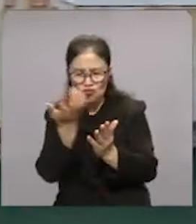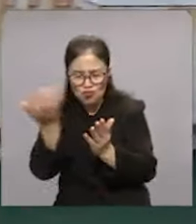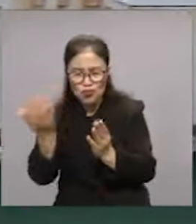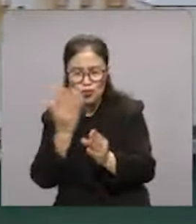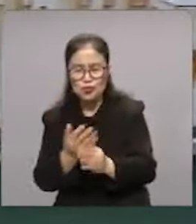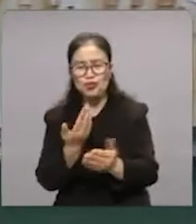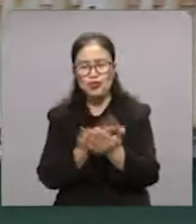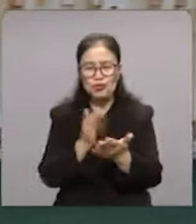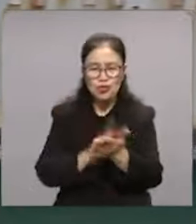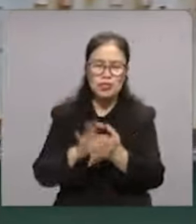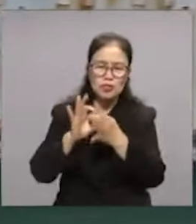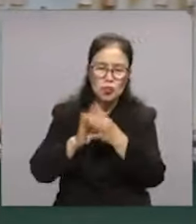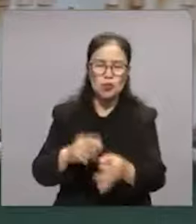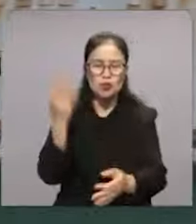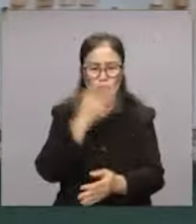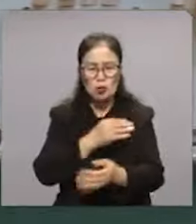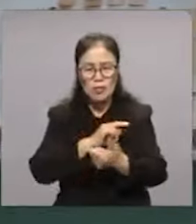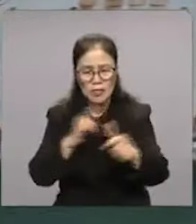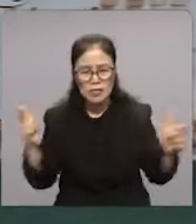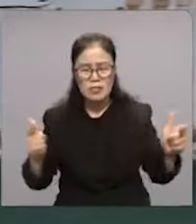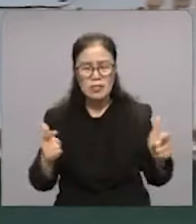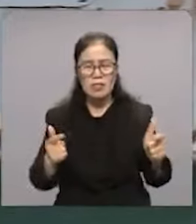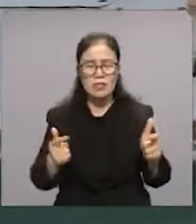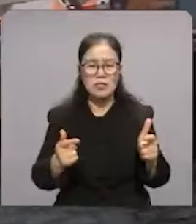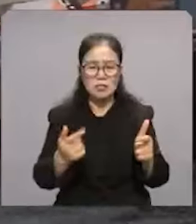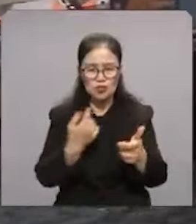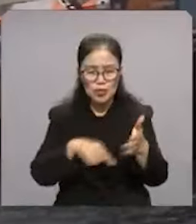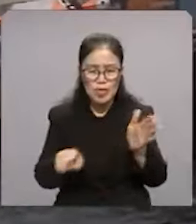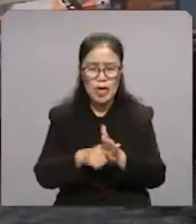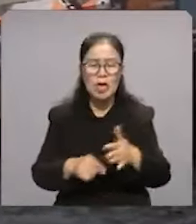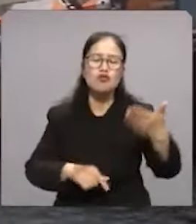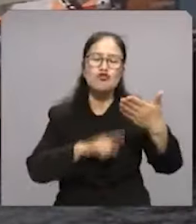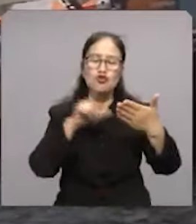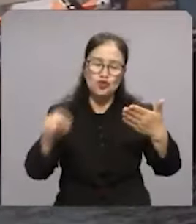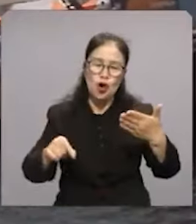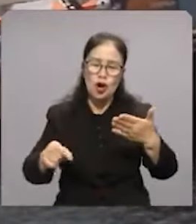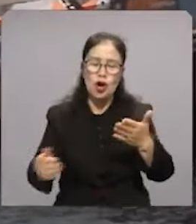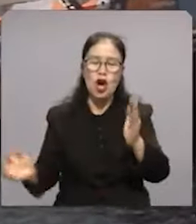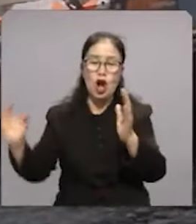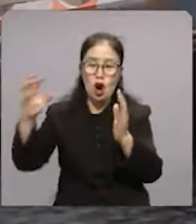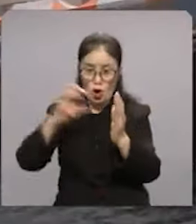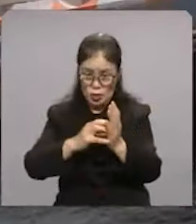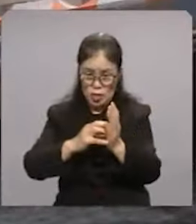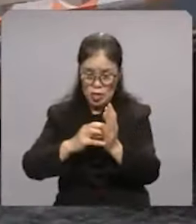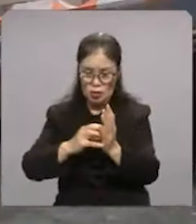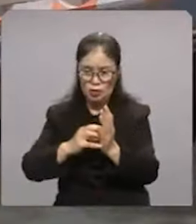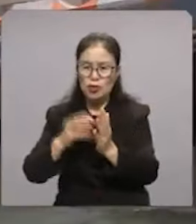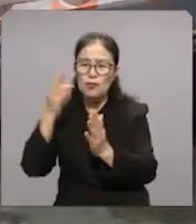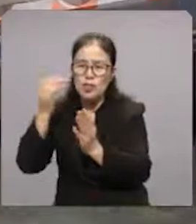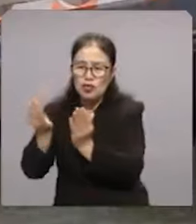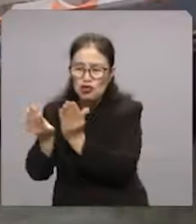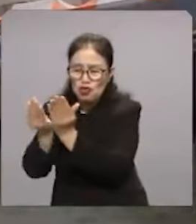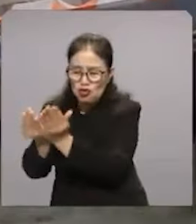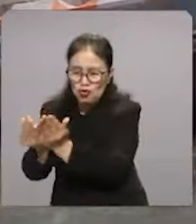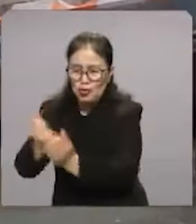유지 보수 정비. 이른바 MRO를 위해 지난 9월 경남 거제로 입항한 미 군수